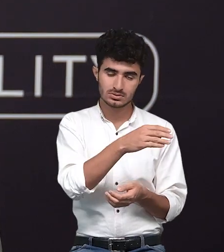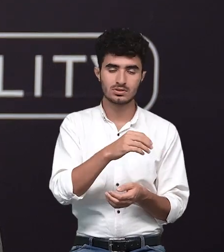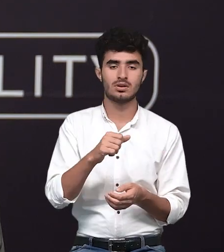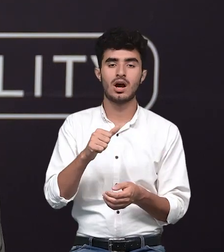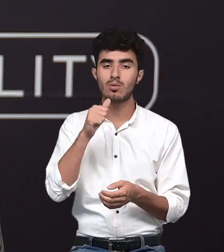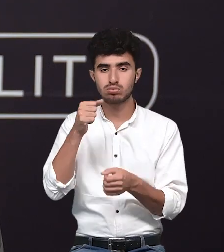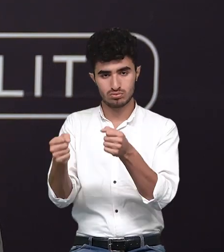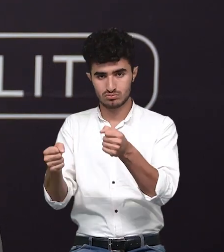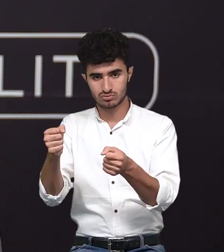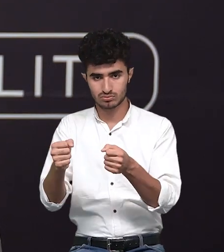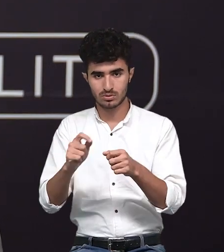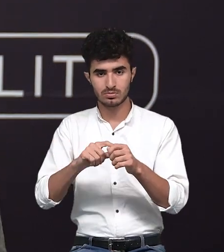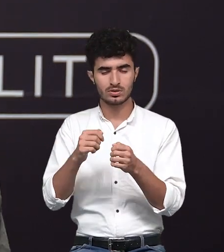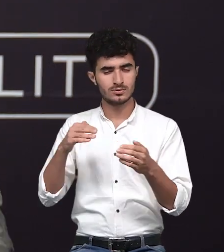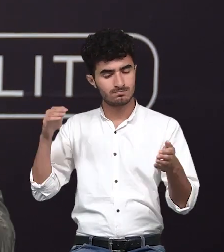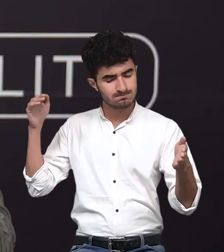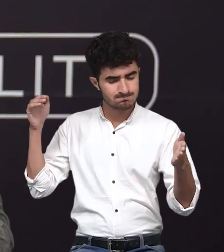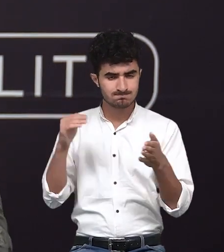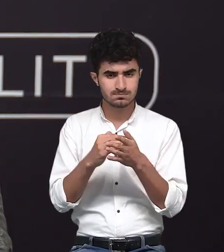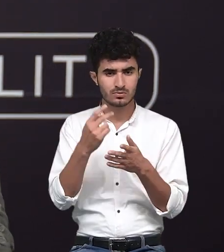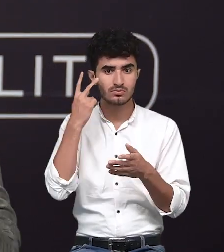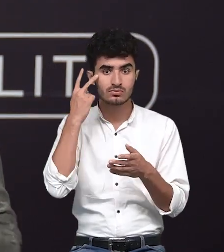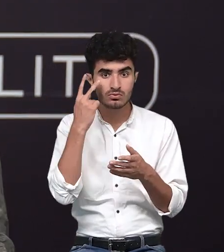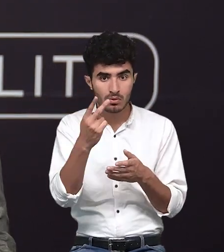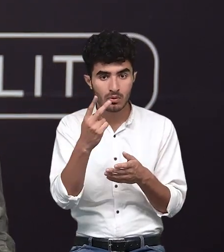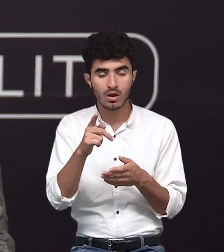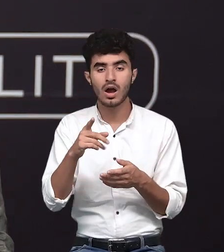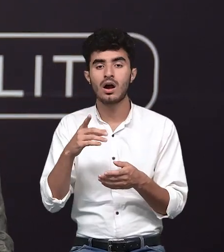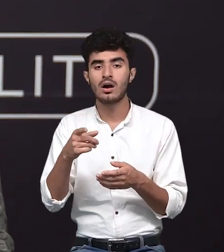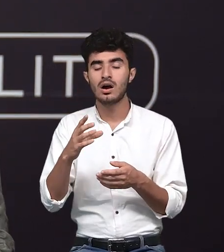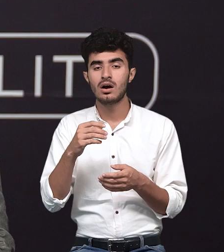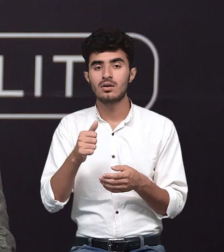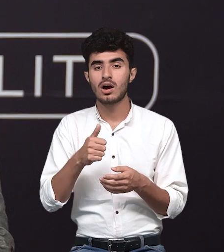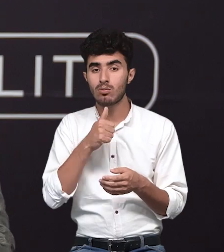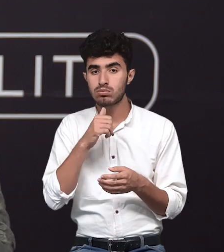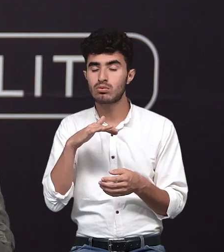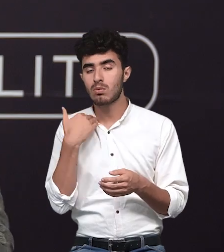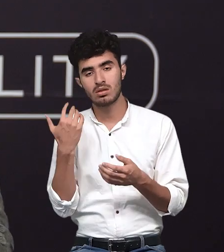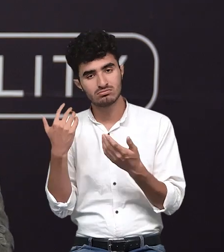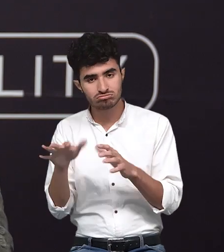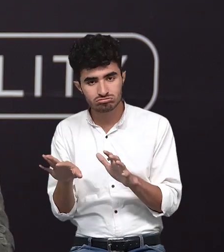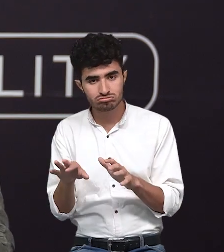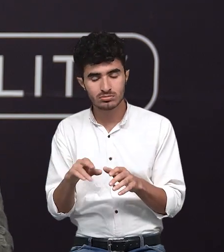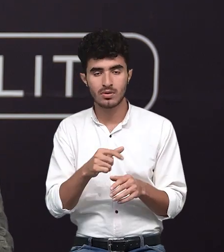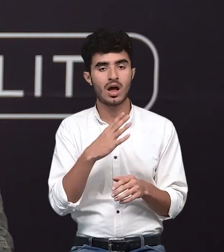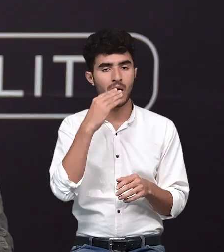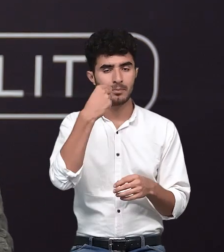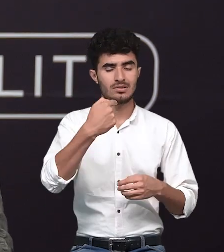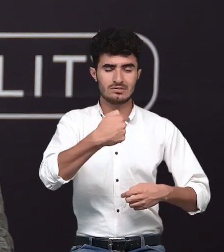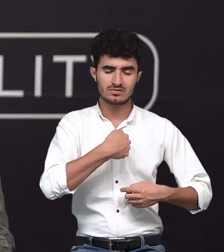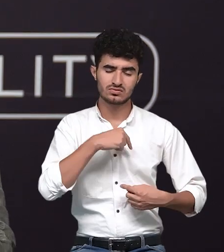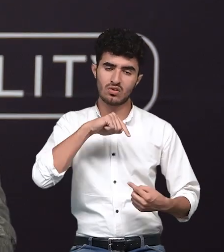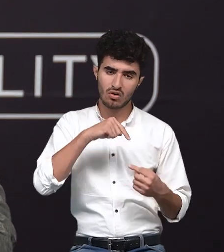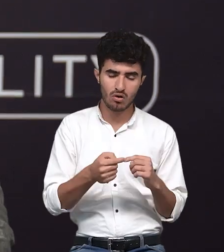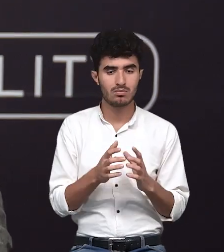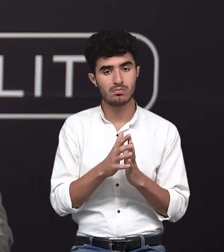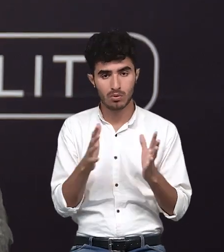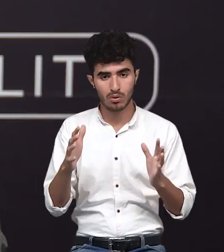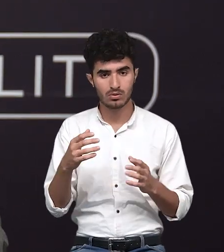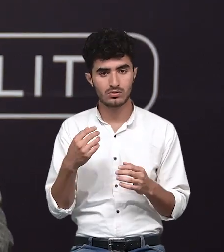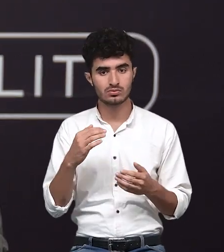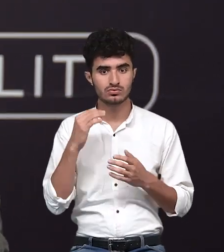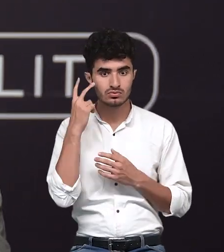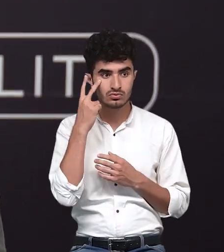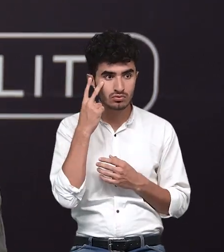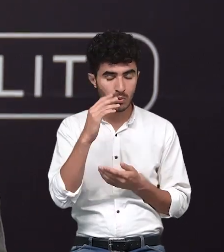آئی، ماں کو اس نے بہت انجرڈ دیکھا، اب وہ ساری زندگی کار نہیں چلا سکے گا یا کار کا سفر کو انجوائے نہیں کر سکے گا اگر ہم